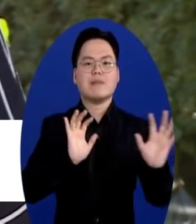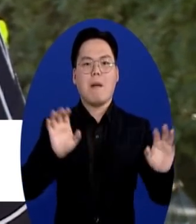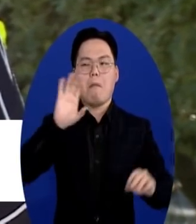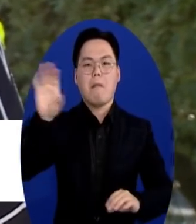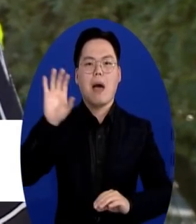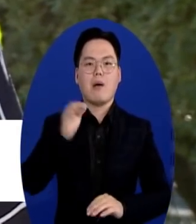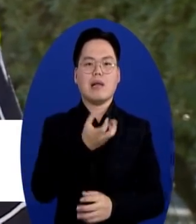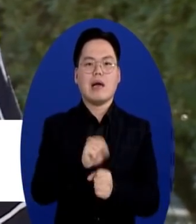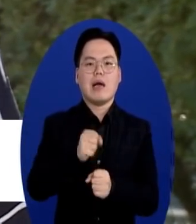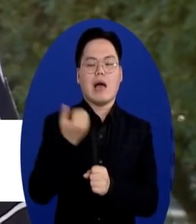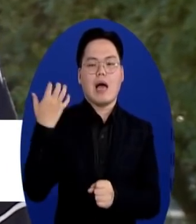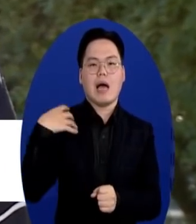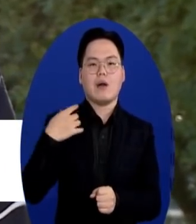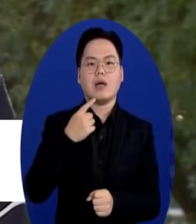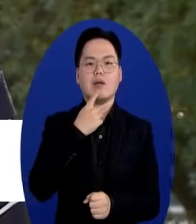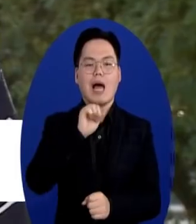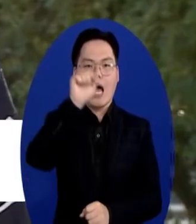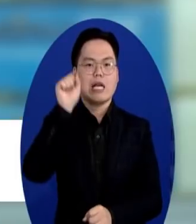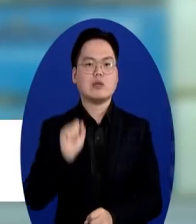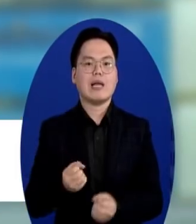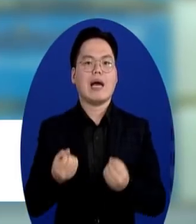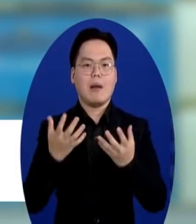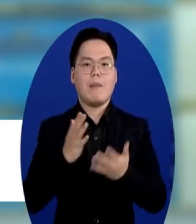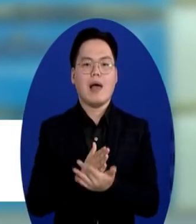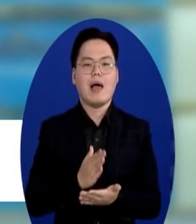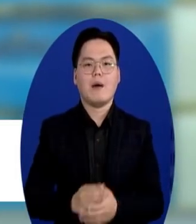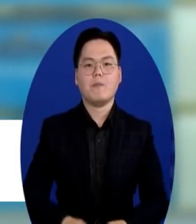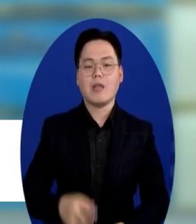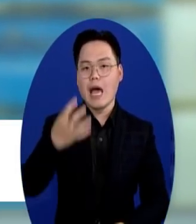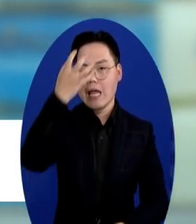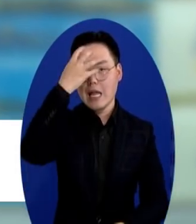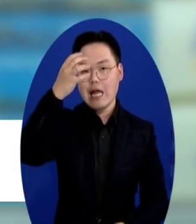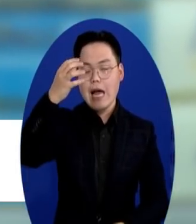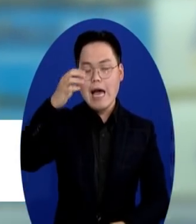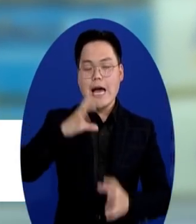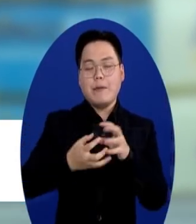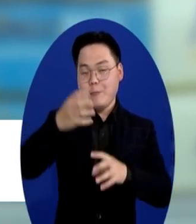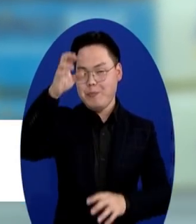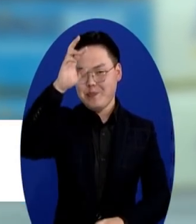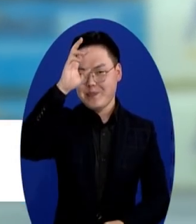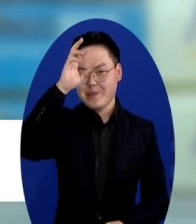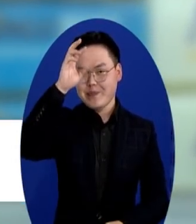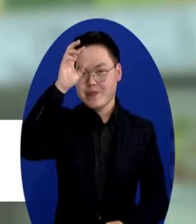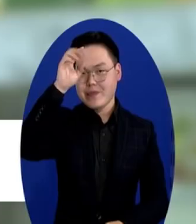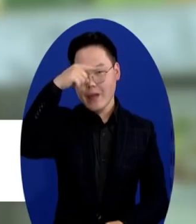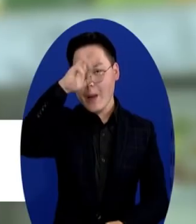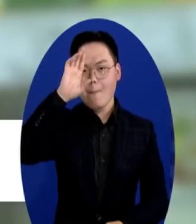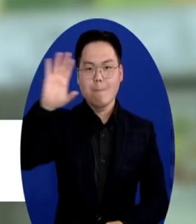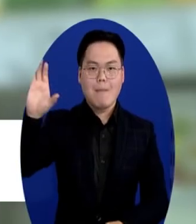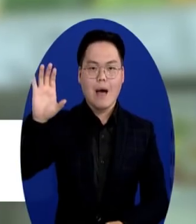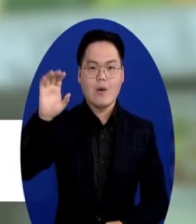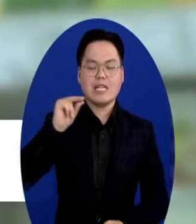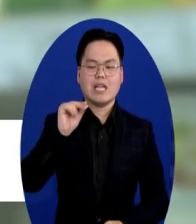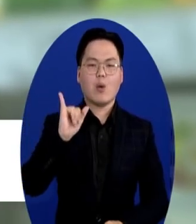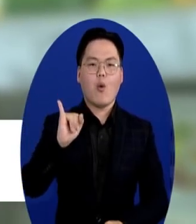хариуцаад явж байгаагийн хувьд бол бас энэ нэлээ асуудалтай байгаа. Дэлхийн эрүүл мэндийн байгууллагаас Монгол улсыг чанар муутай эмийг өндөр үнээр авч